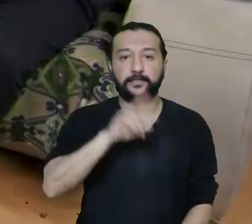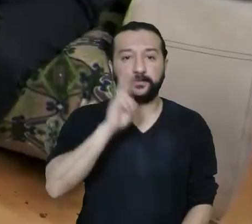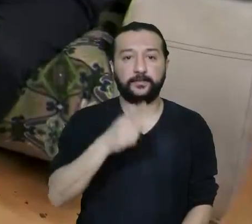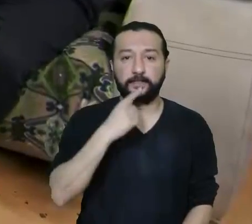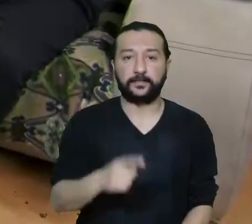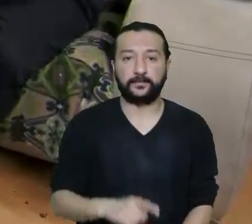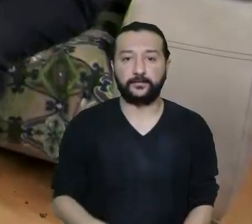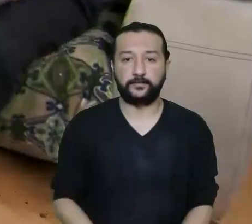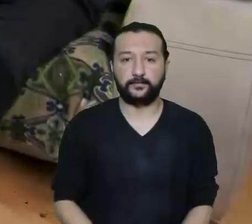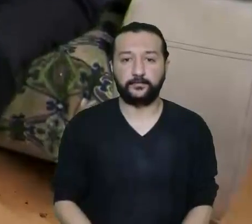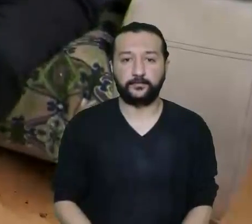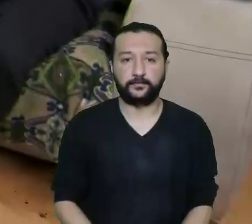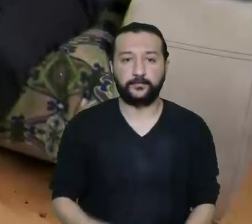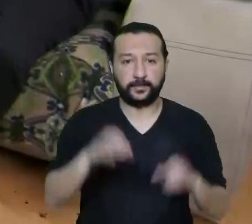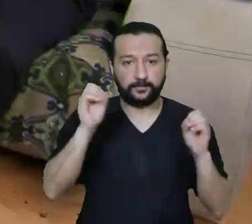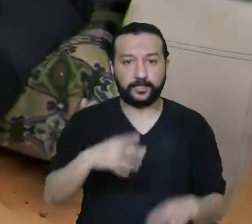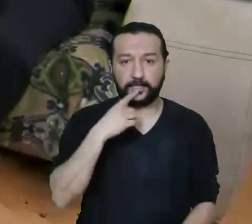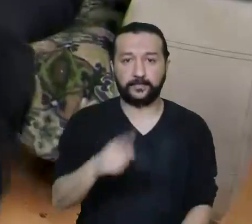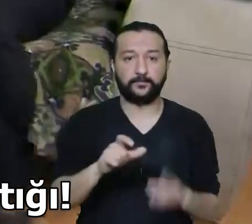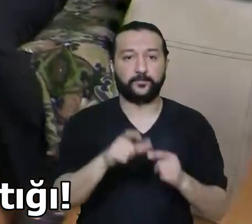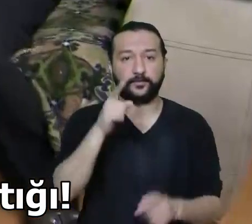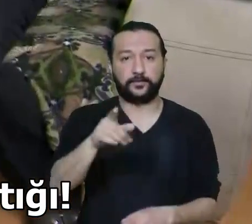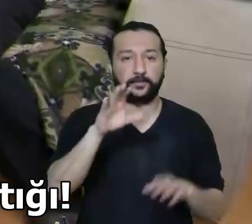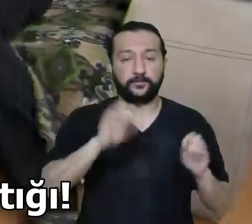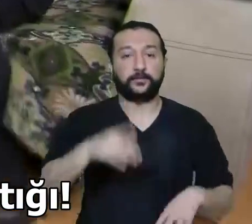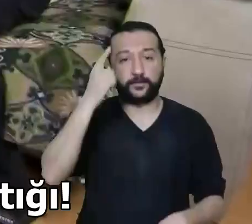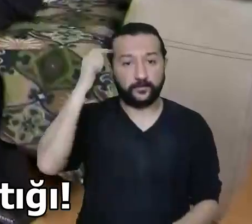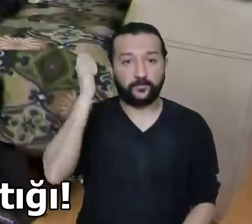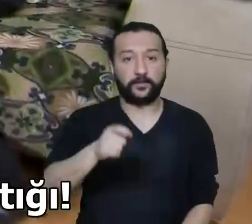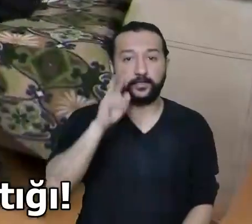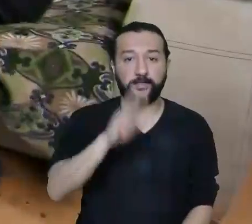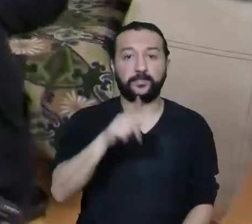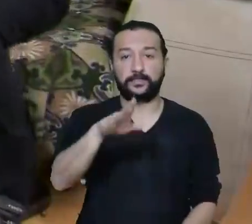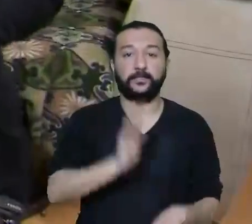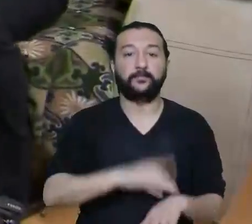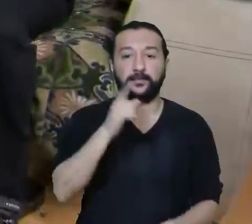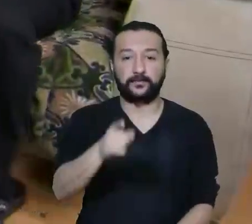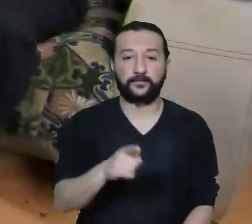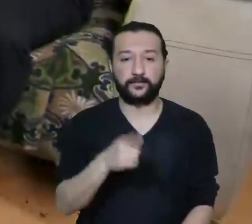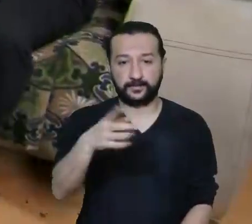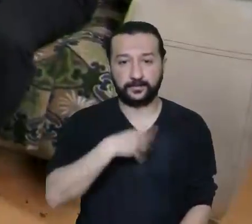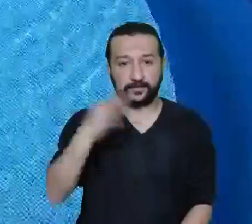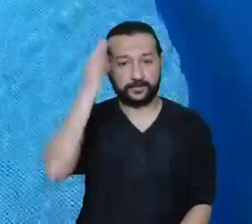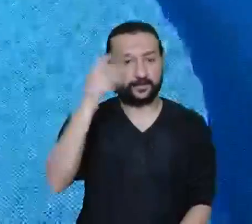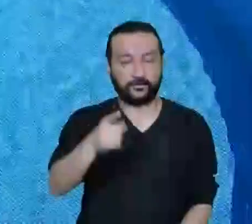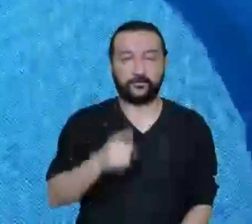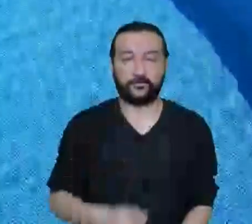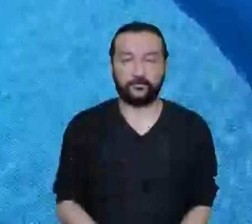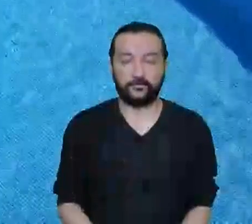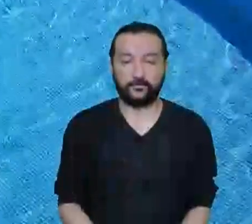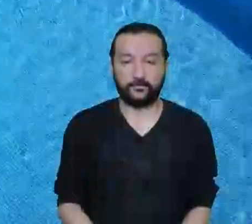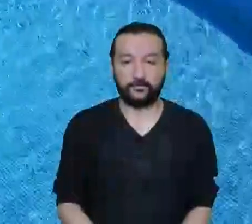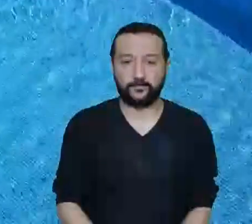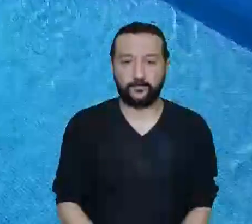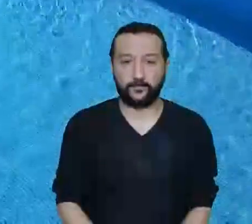sizin. Meryem kenardan kırlent aldı, vuruyor. Bana kafana atarım ha yastığı. Kendine gel. Villanın